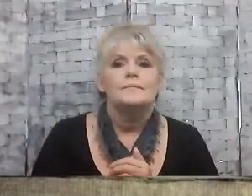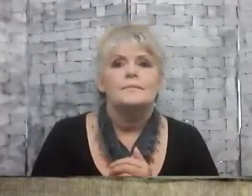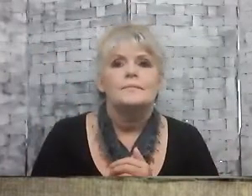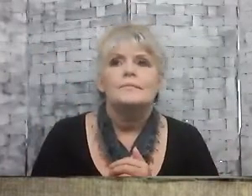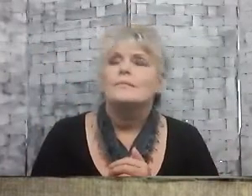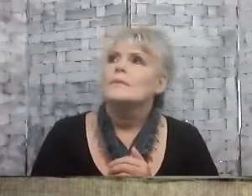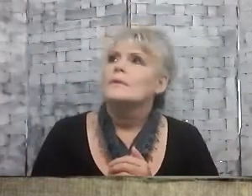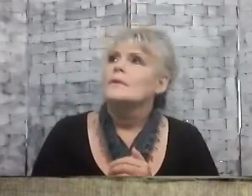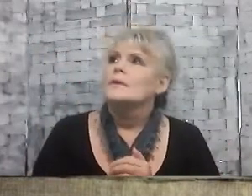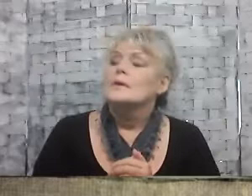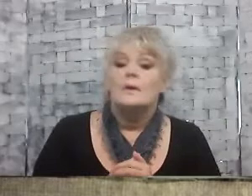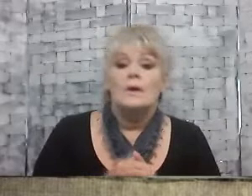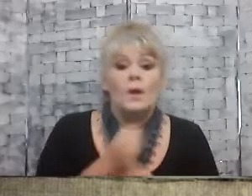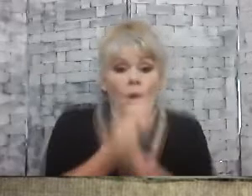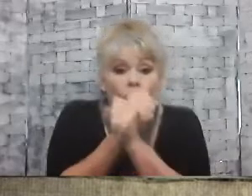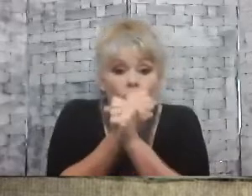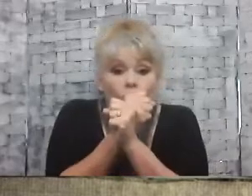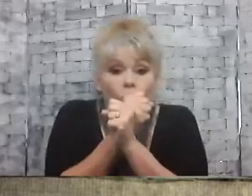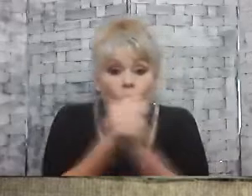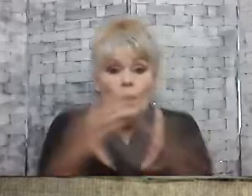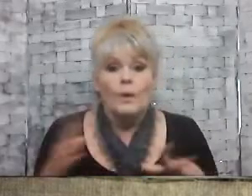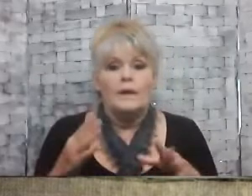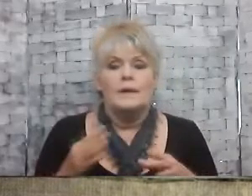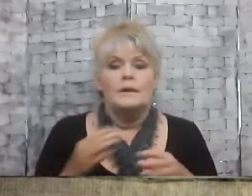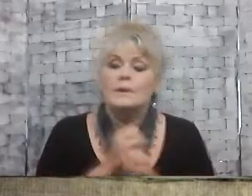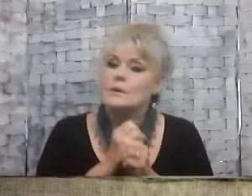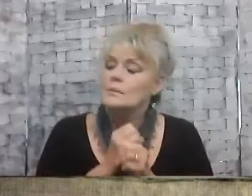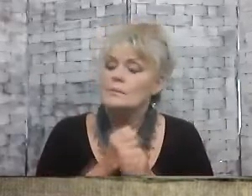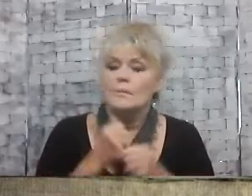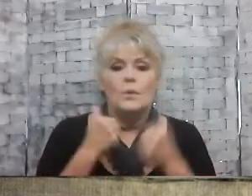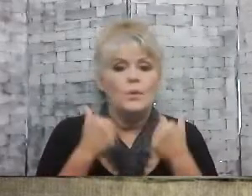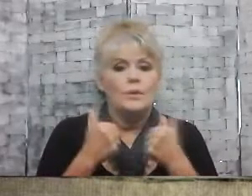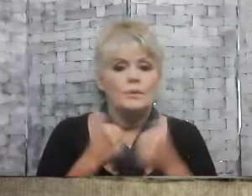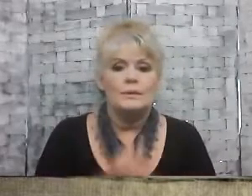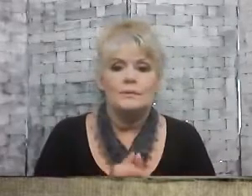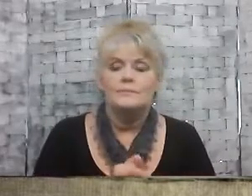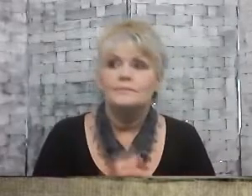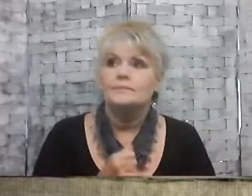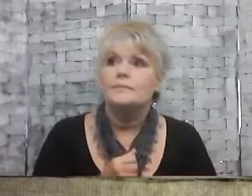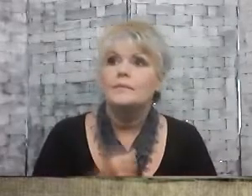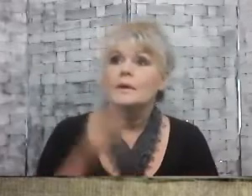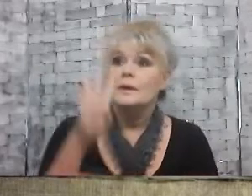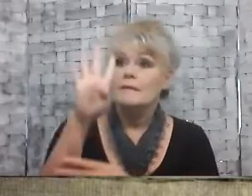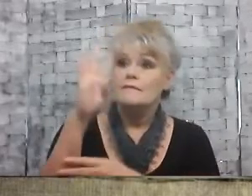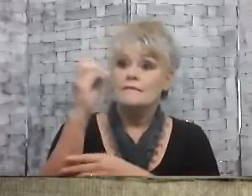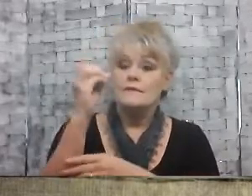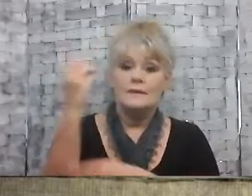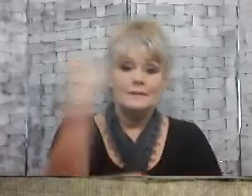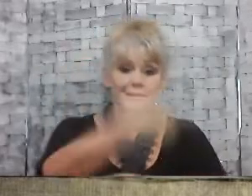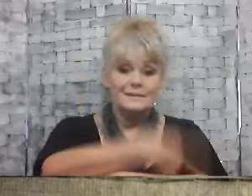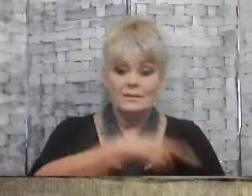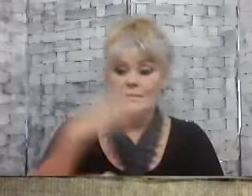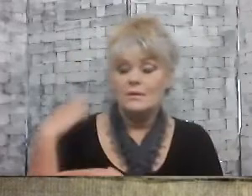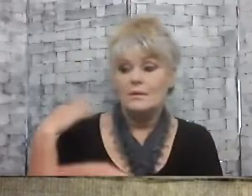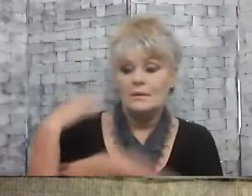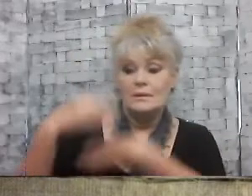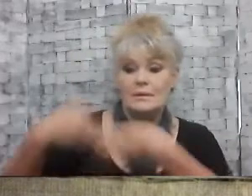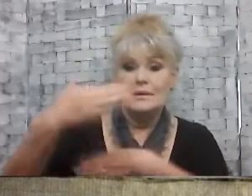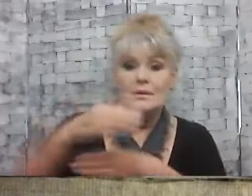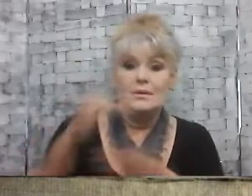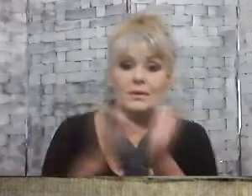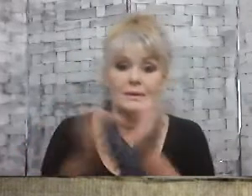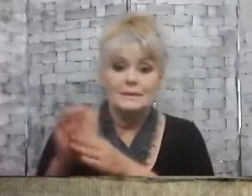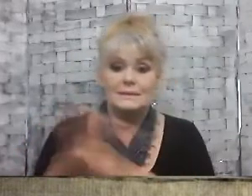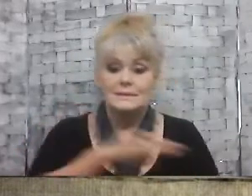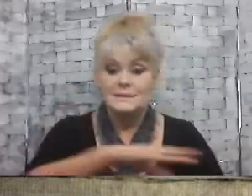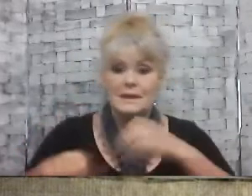aanbidding. Een goeie begin. Vir 40 dae nadat Jesus uit die doodheid